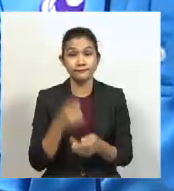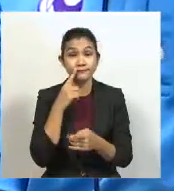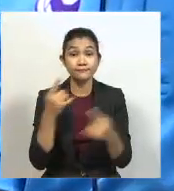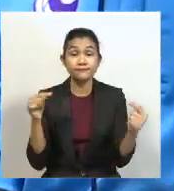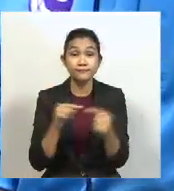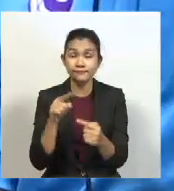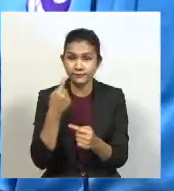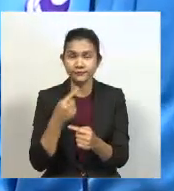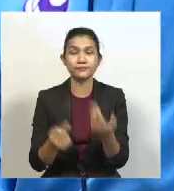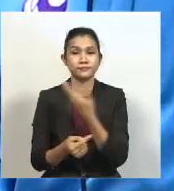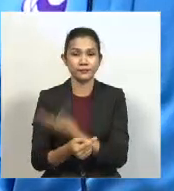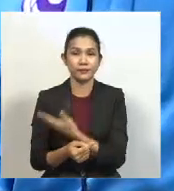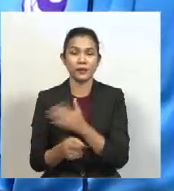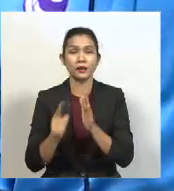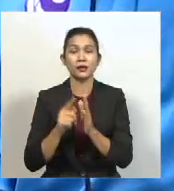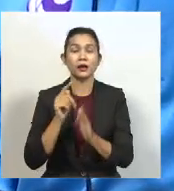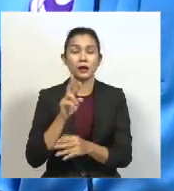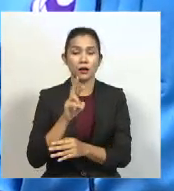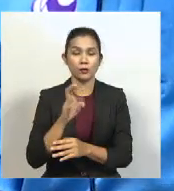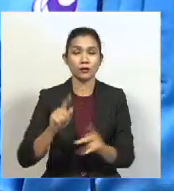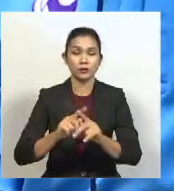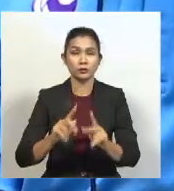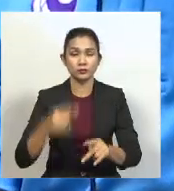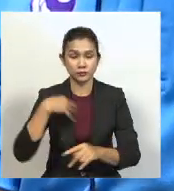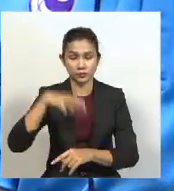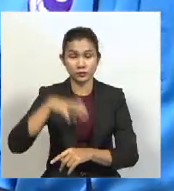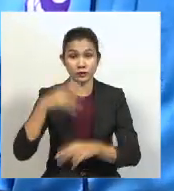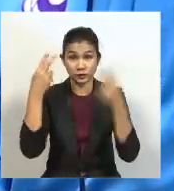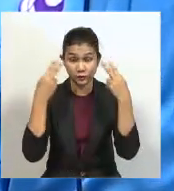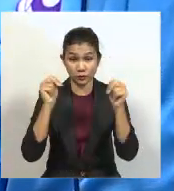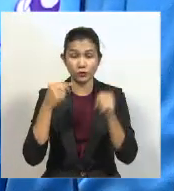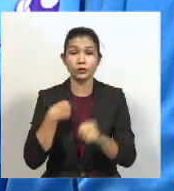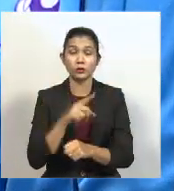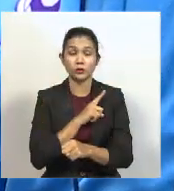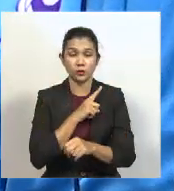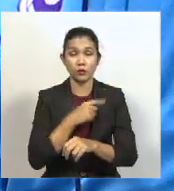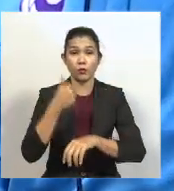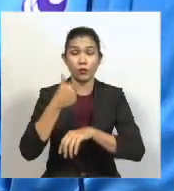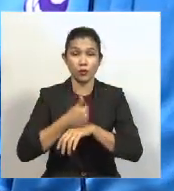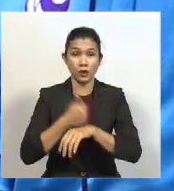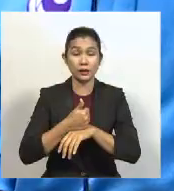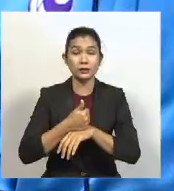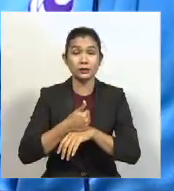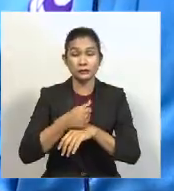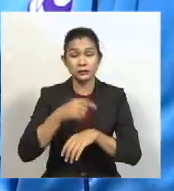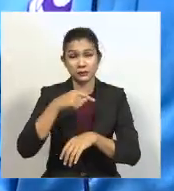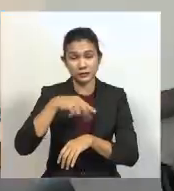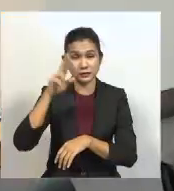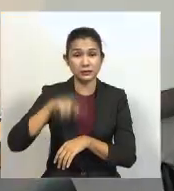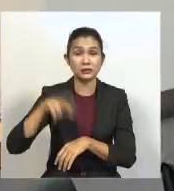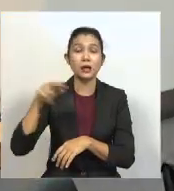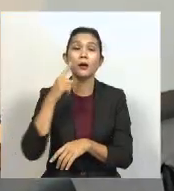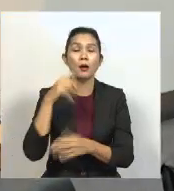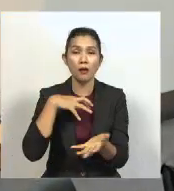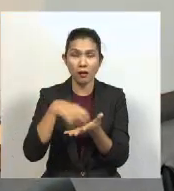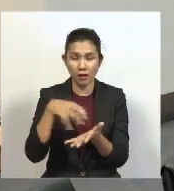ส่วนทางด้านของนายเทวัลลิปตพันลบรัฐมนตรีประจำสำนักนายกรัฐมนตรีในฐานะหัวหน้าพรรคชาติพัฒนาก็ยืนยันนะคะว่